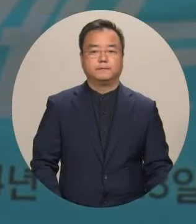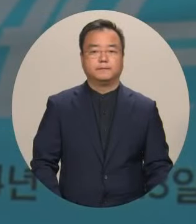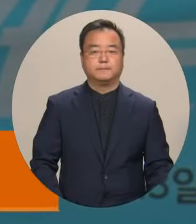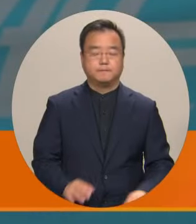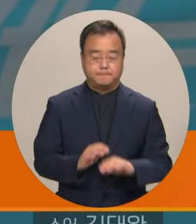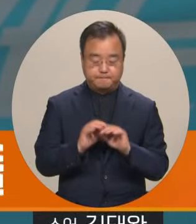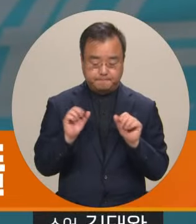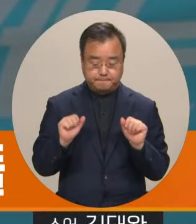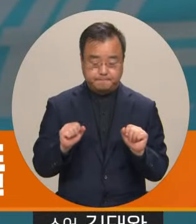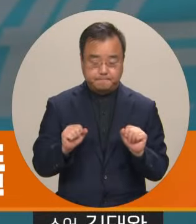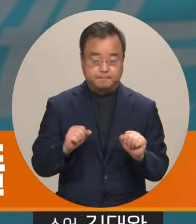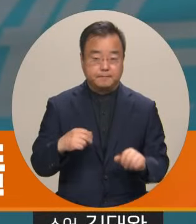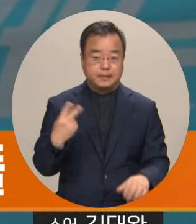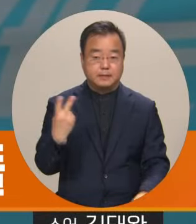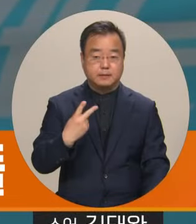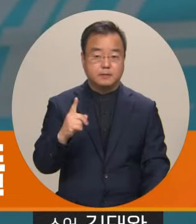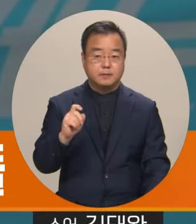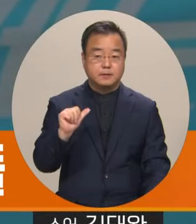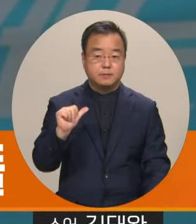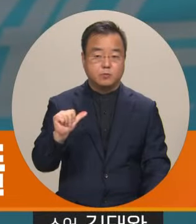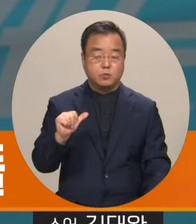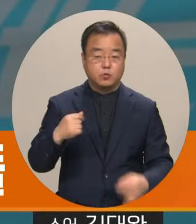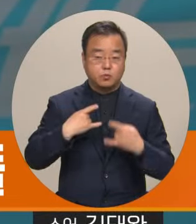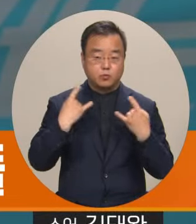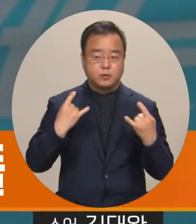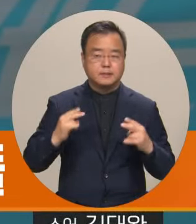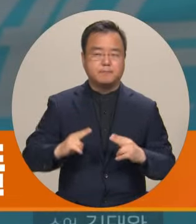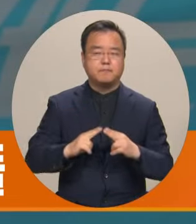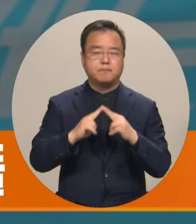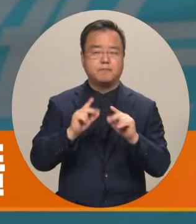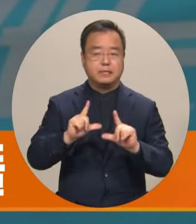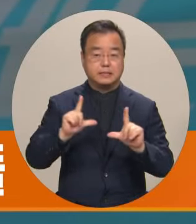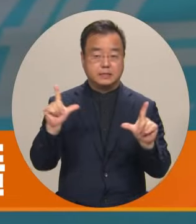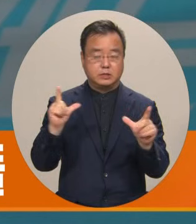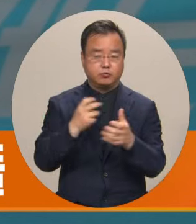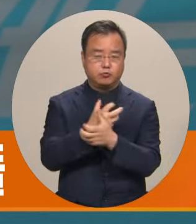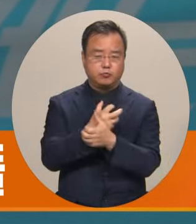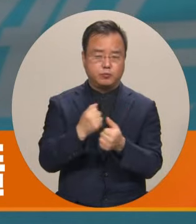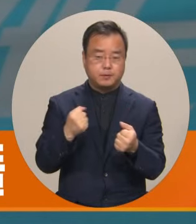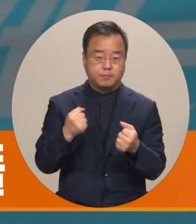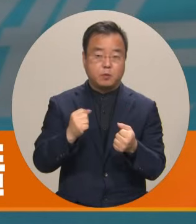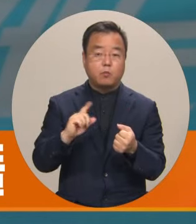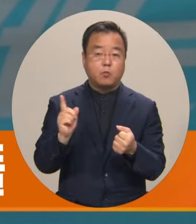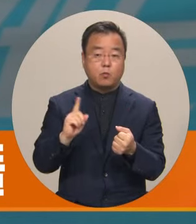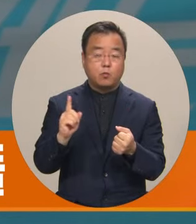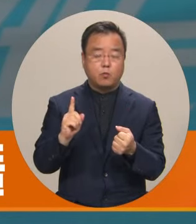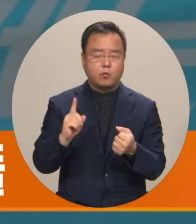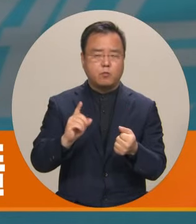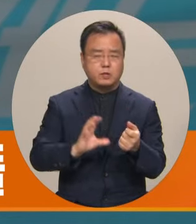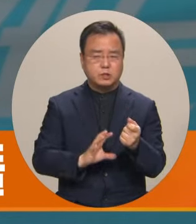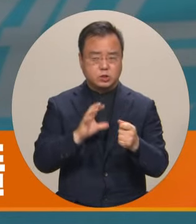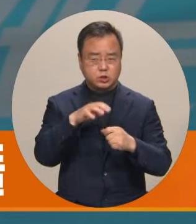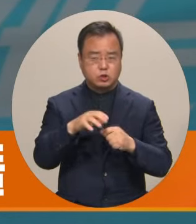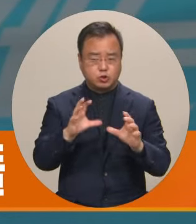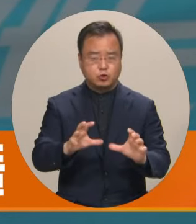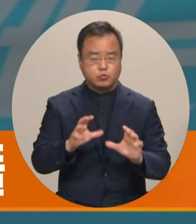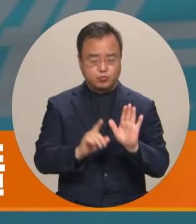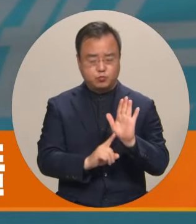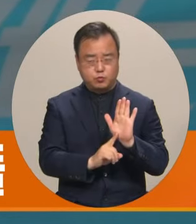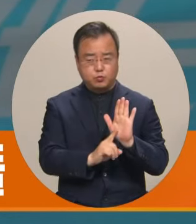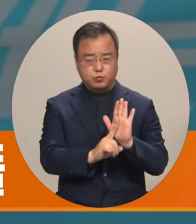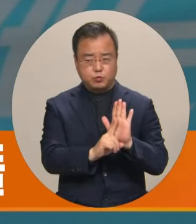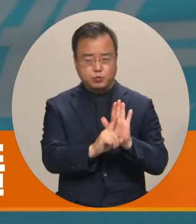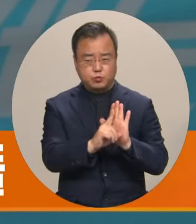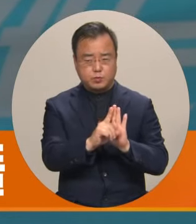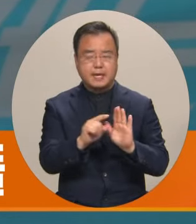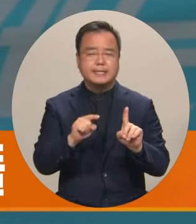2015년파리협정은 지구평균기온상승을 1.5도이내로제한하는것을목표로설정했습니다